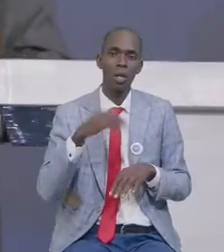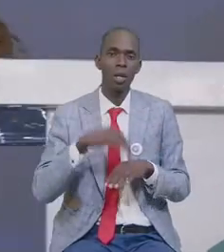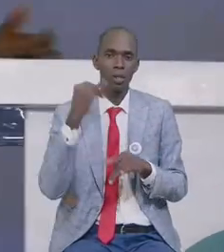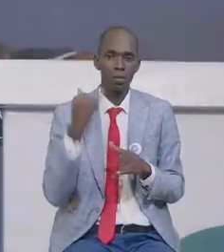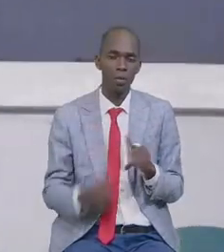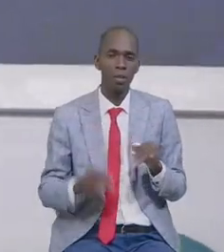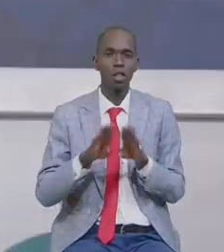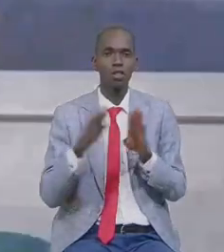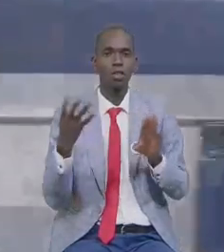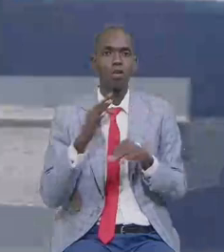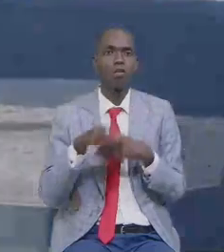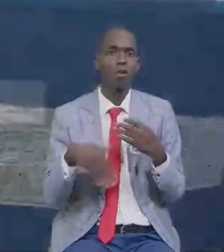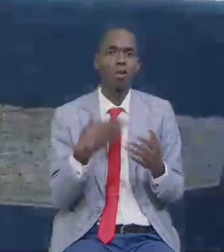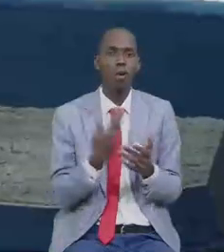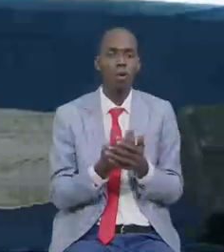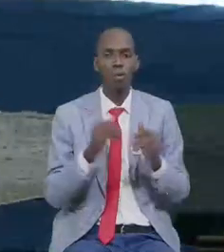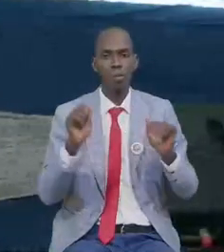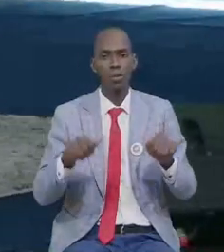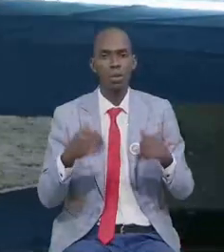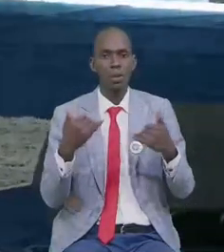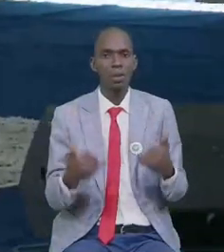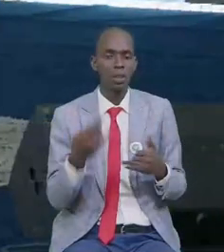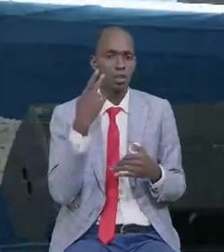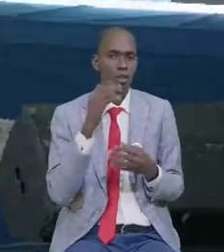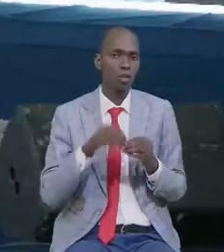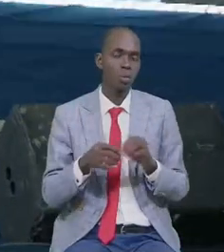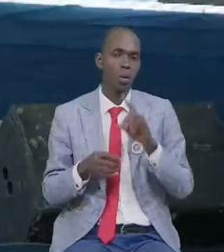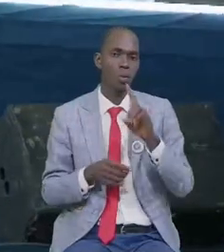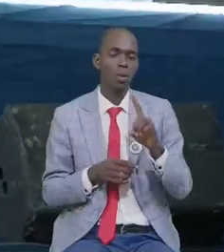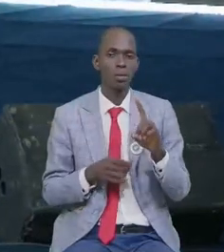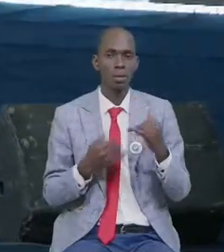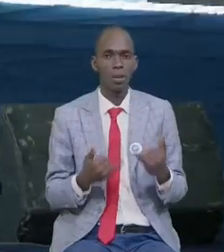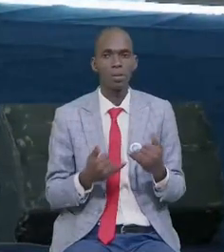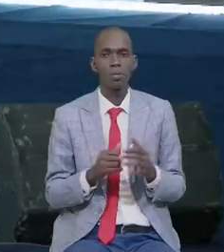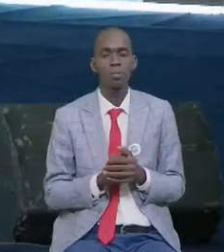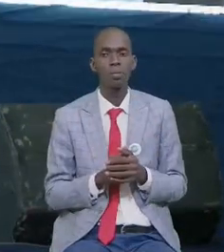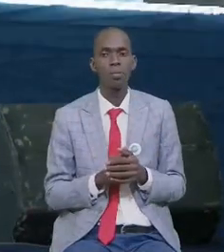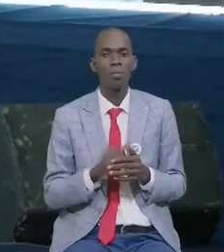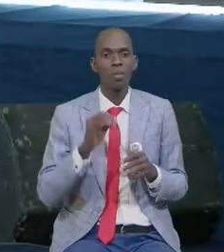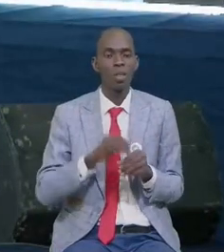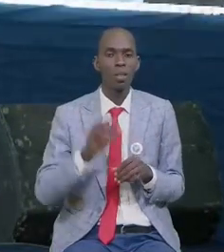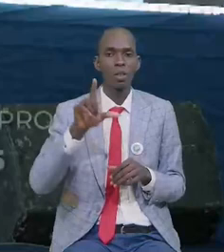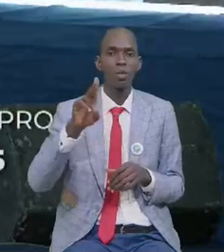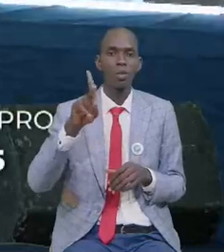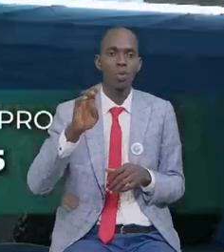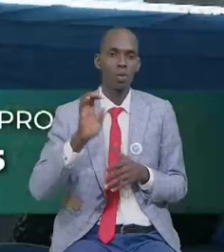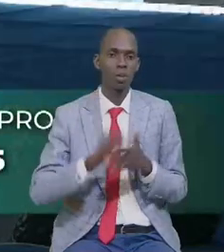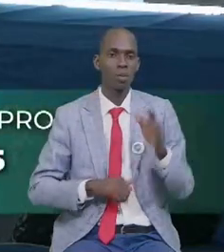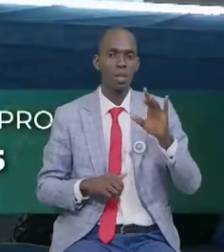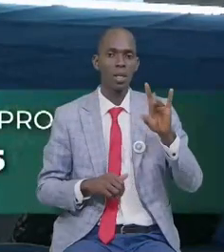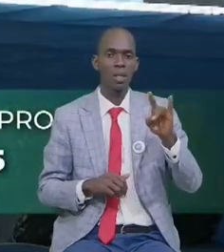les possibilités. Voyons le premier élément rapidement. En Luc